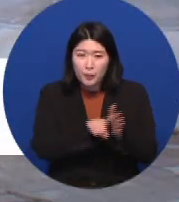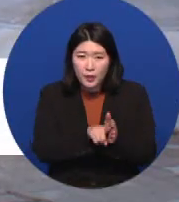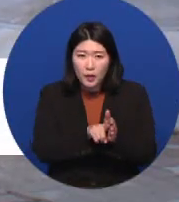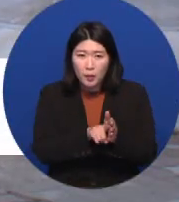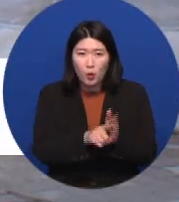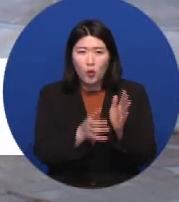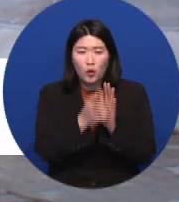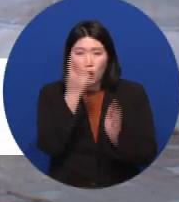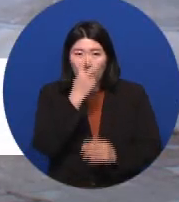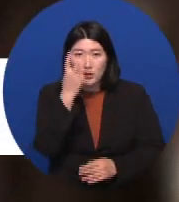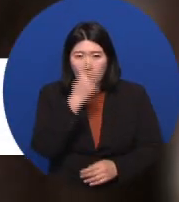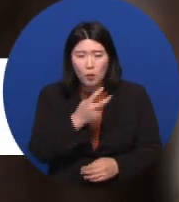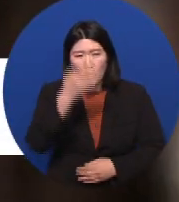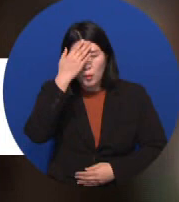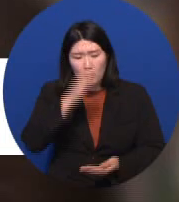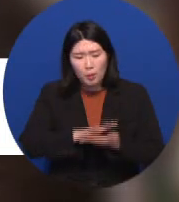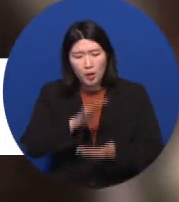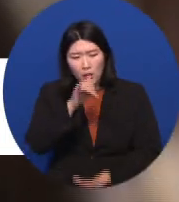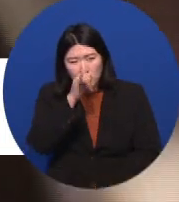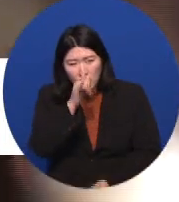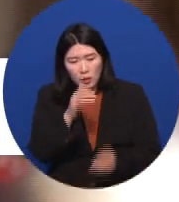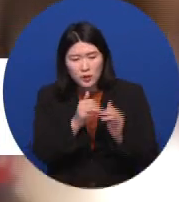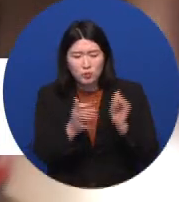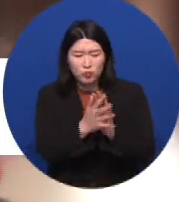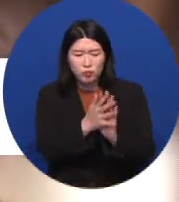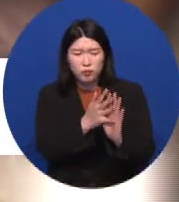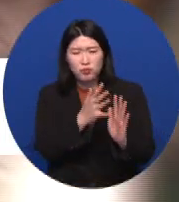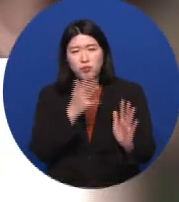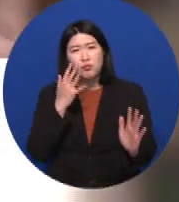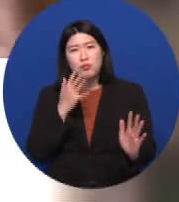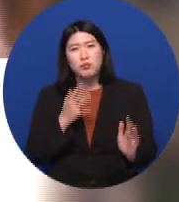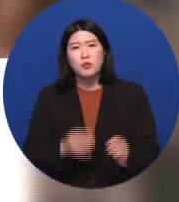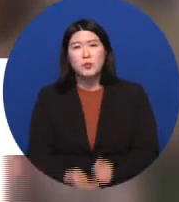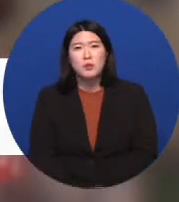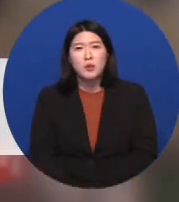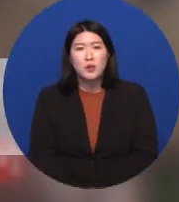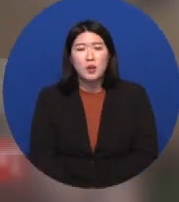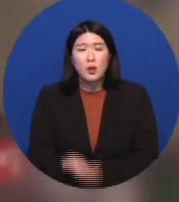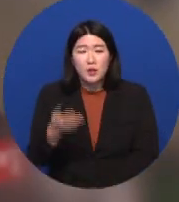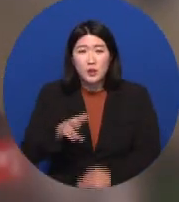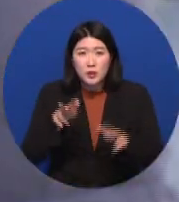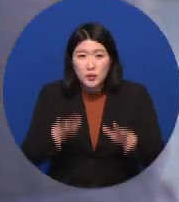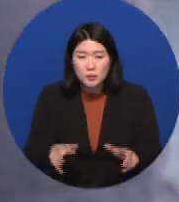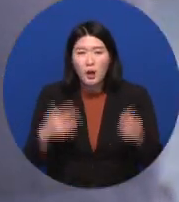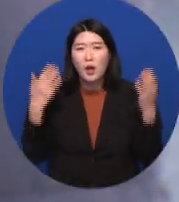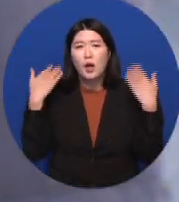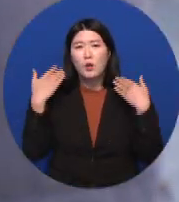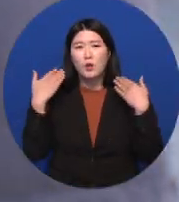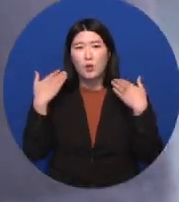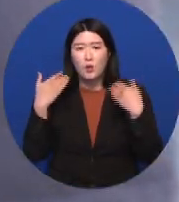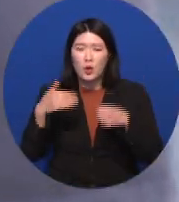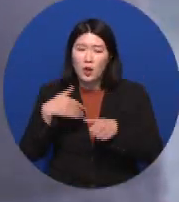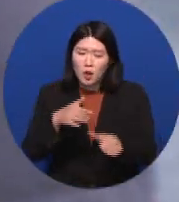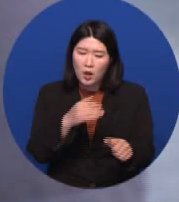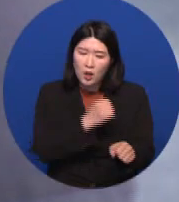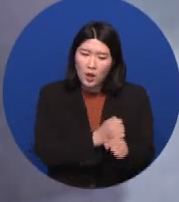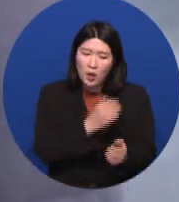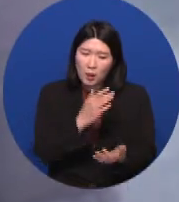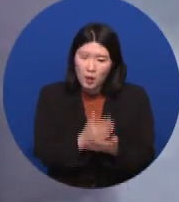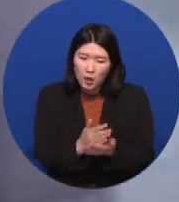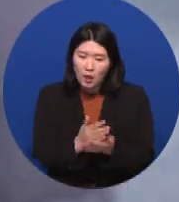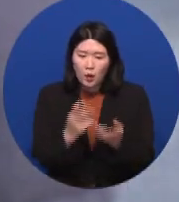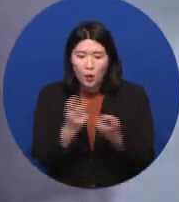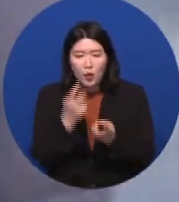분류됐거나 증상이 있는 시민들이 부쩍 늘었습니다. 개학과 신학기, 아이를 등교시켜야 하는 학부모들의